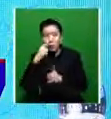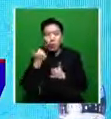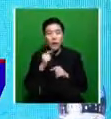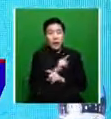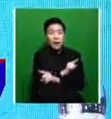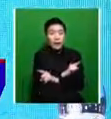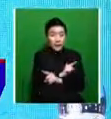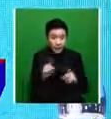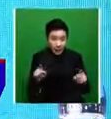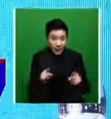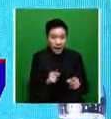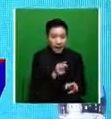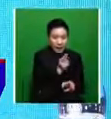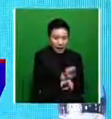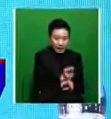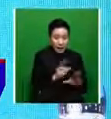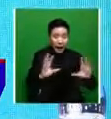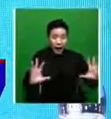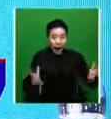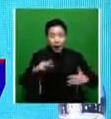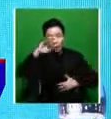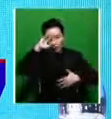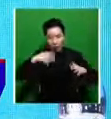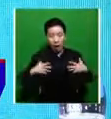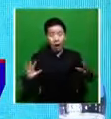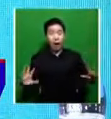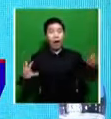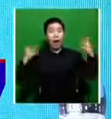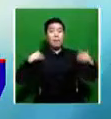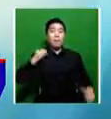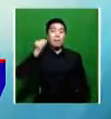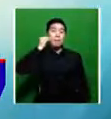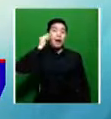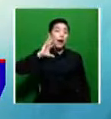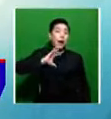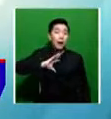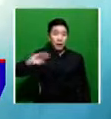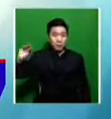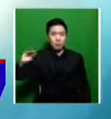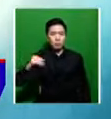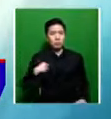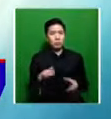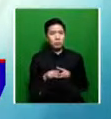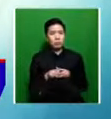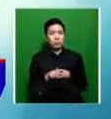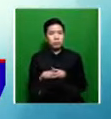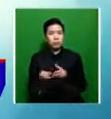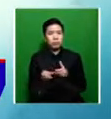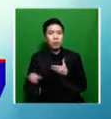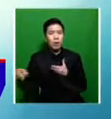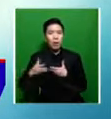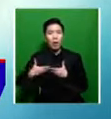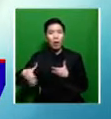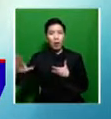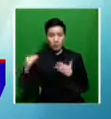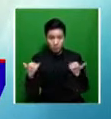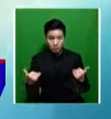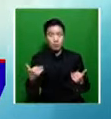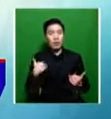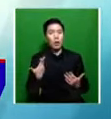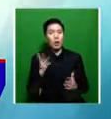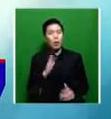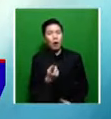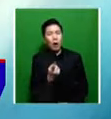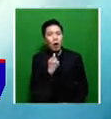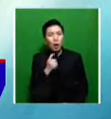วนผู้ป่วยที่รักษาหายแล้วกลับบ้านก็มีไม่น้อยนะครับเพราะฉะนั้นจริงๆแล้วเนี่ย บางคนก็มาบอกว่า